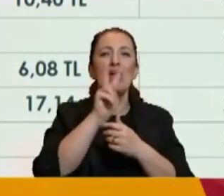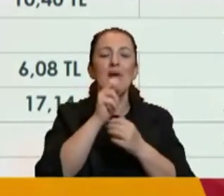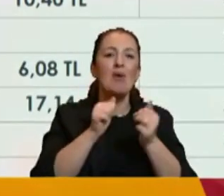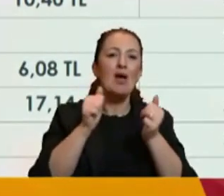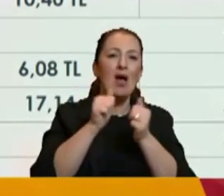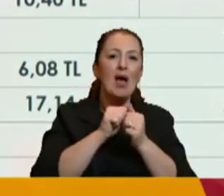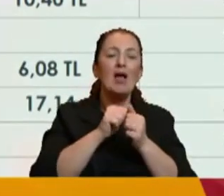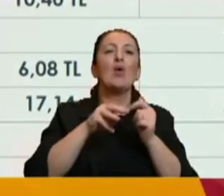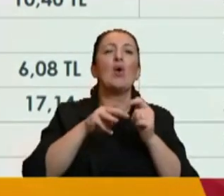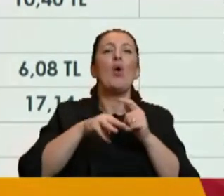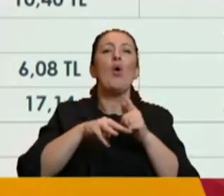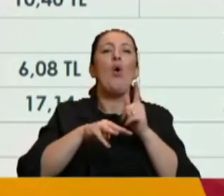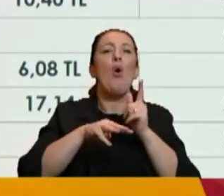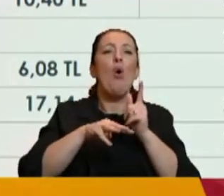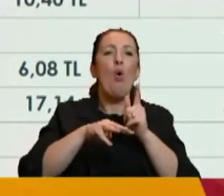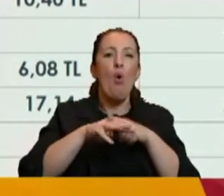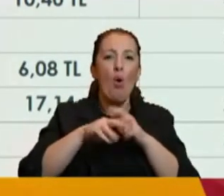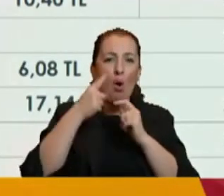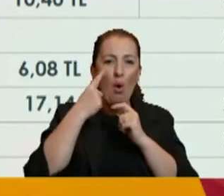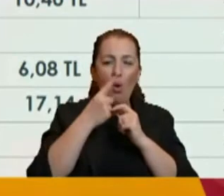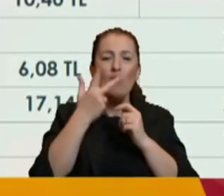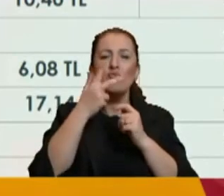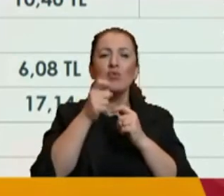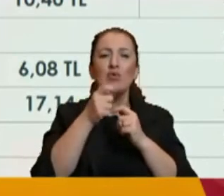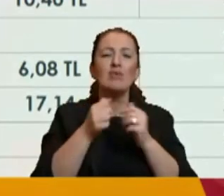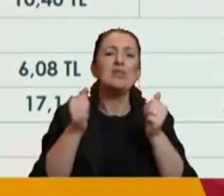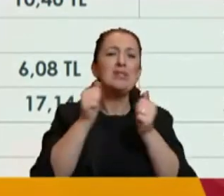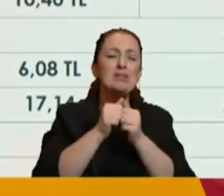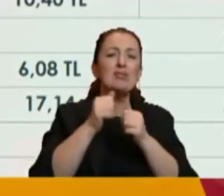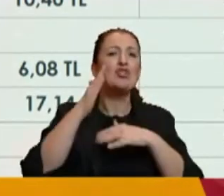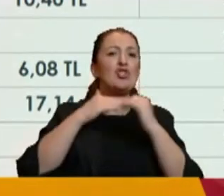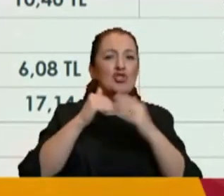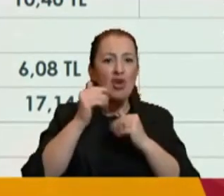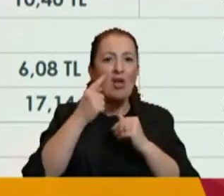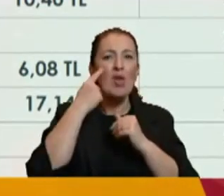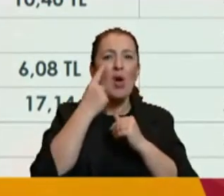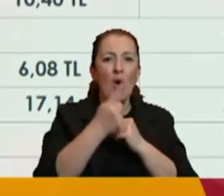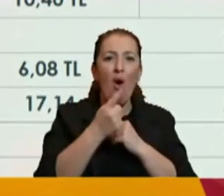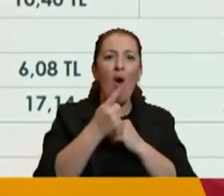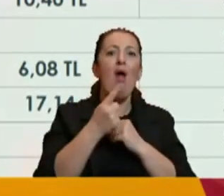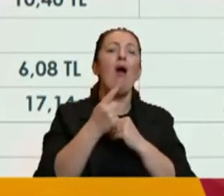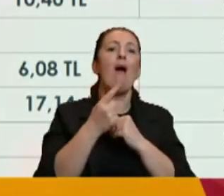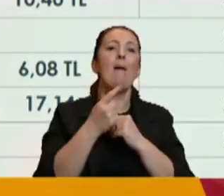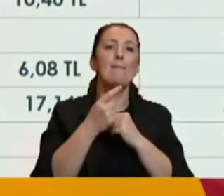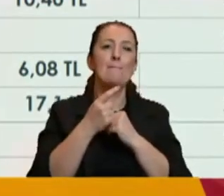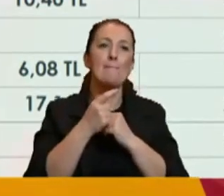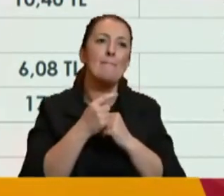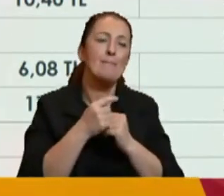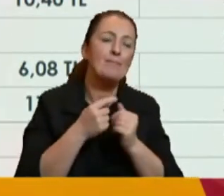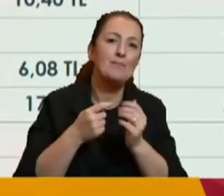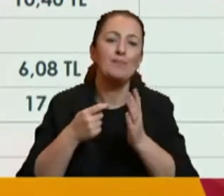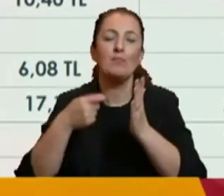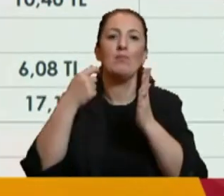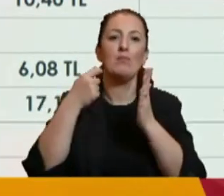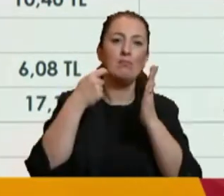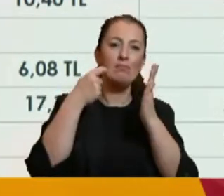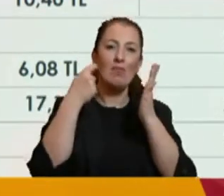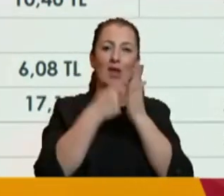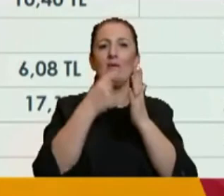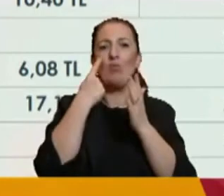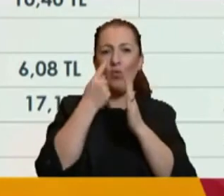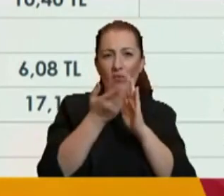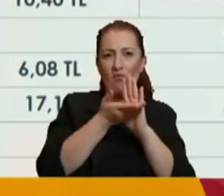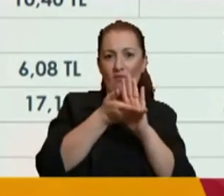3.50 kat kat inşaat maliyeti karne katsayısı aldık buraya yatırımlarımız Çünkü bu oranda